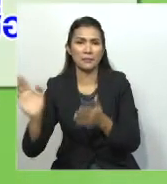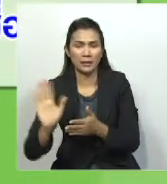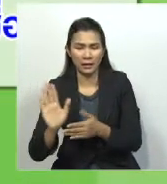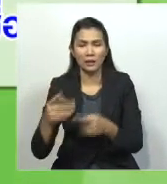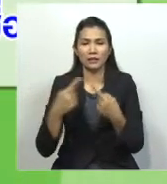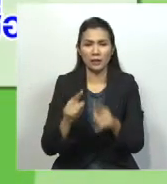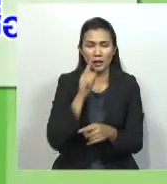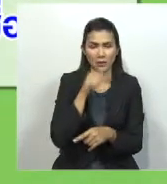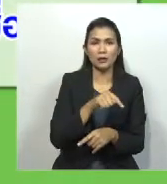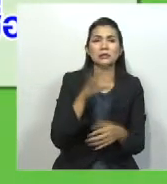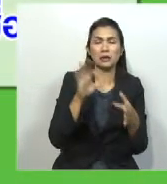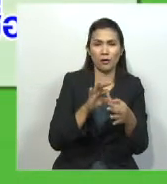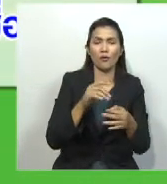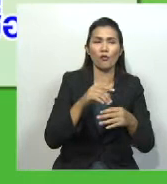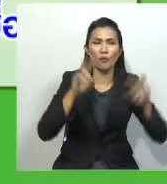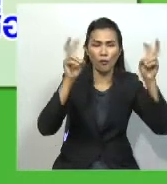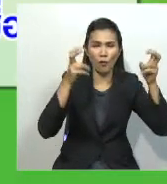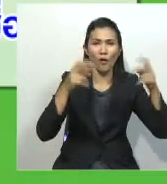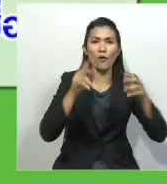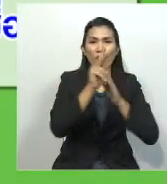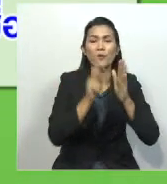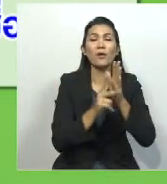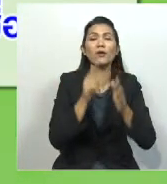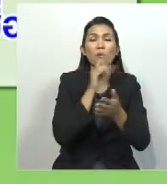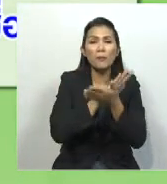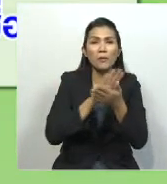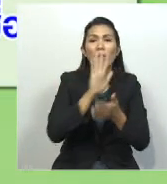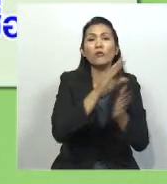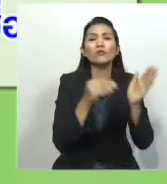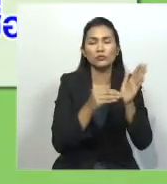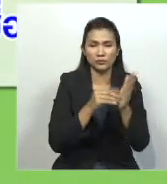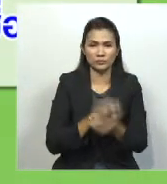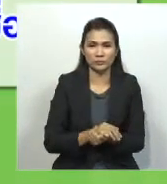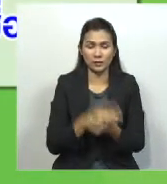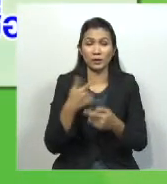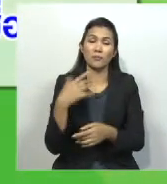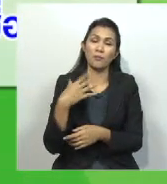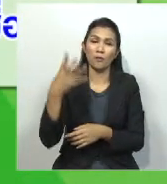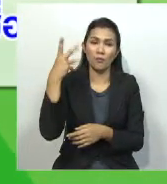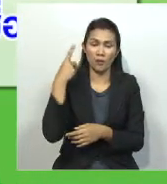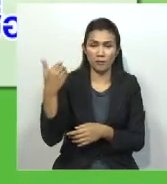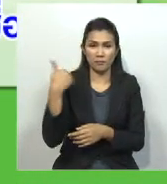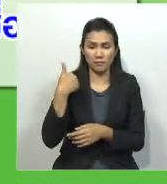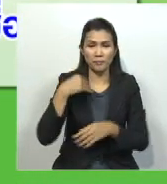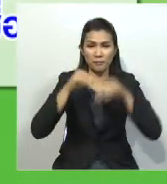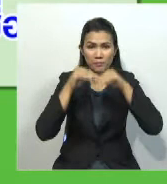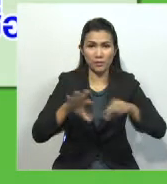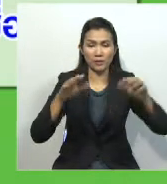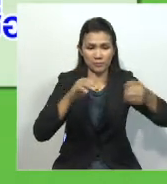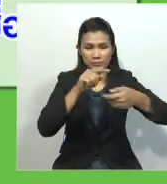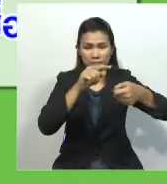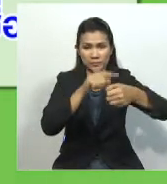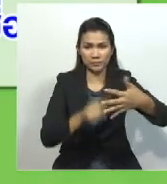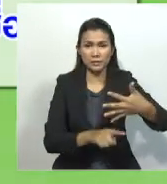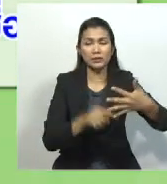สะอาดของกทม.เข้านะครับขณะที่เมื่อวานนี้เนี่ยทางกกต.ยังได้ออกประกาศ5ฉบับลงในราชกิจจานุเบกษานะครับก